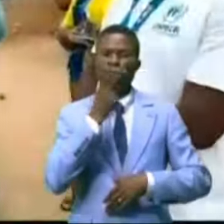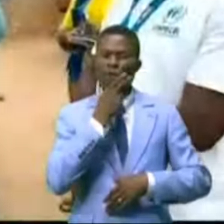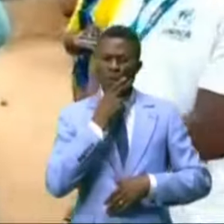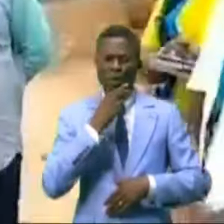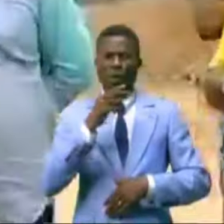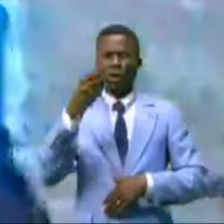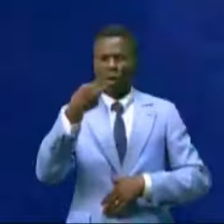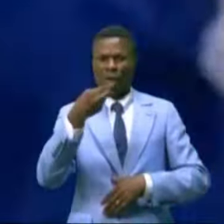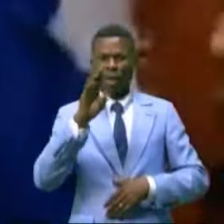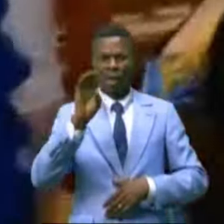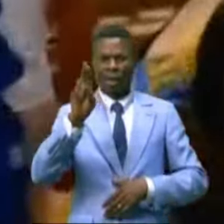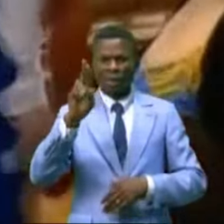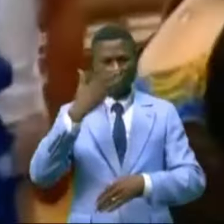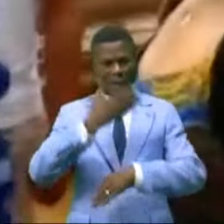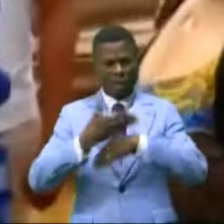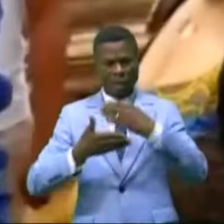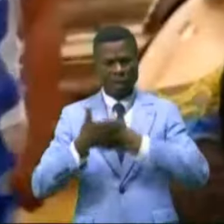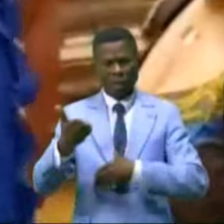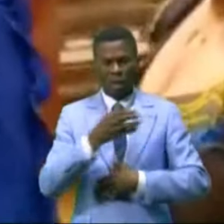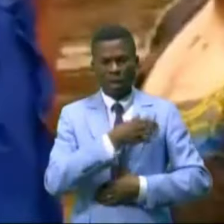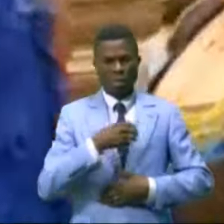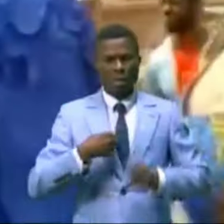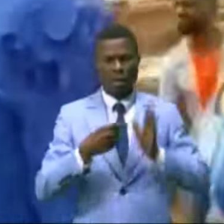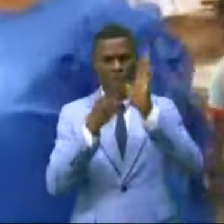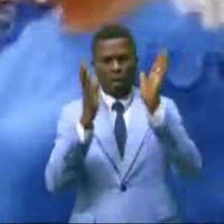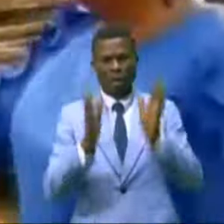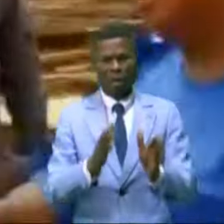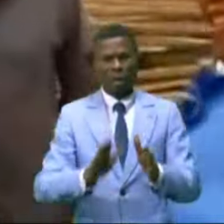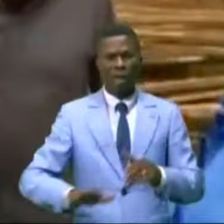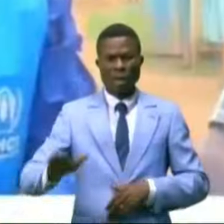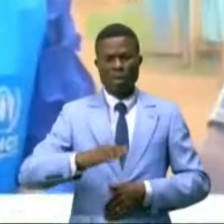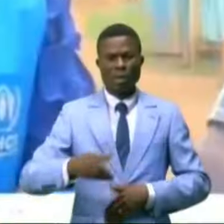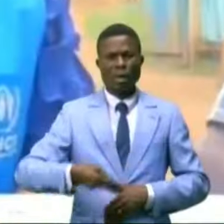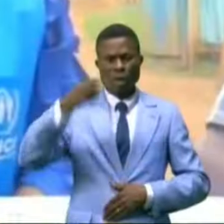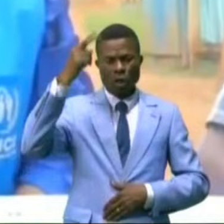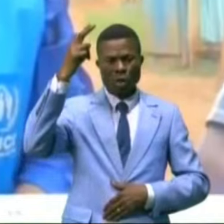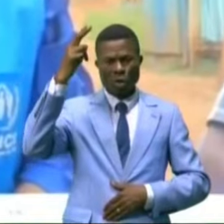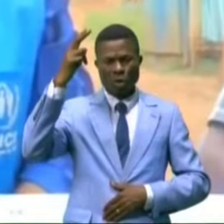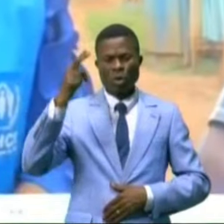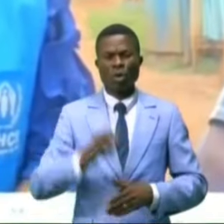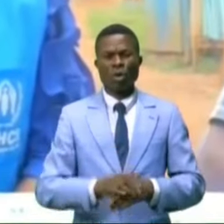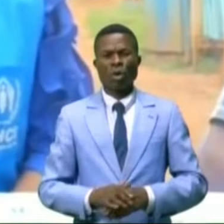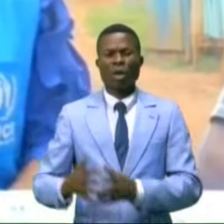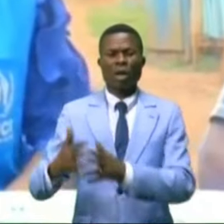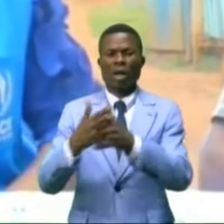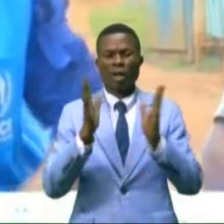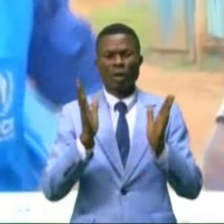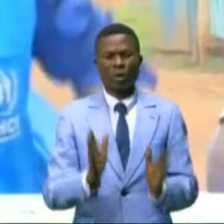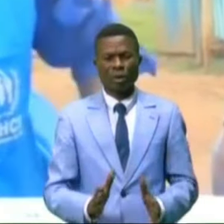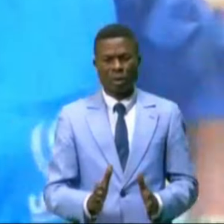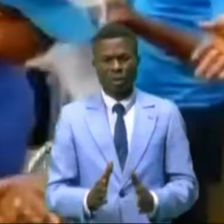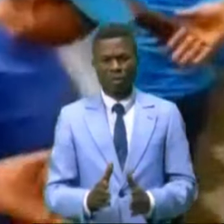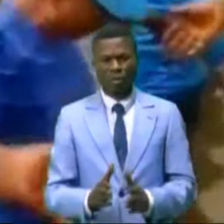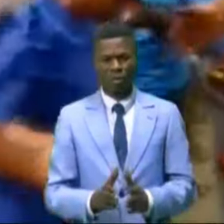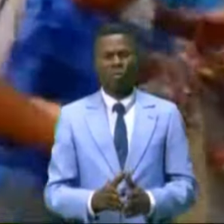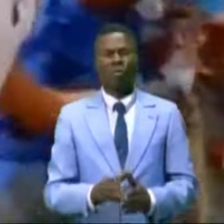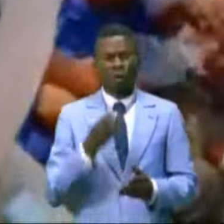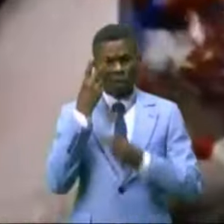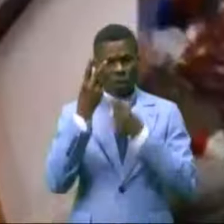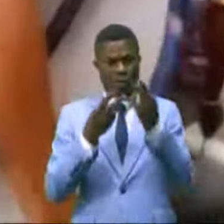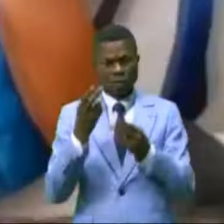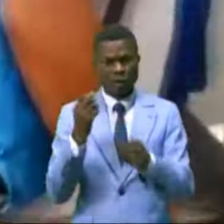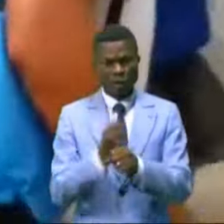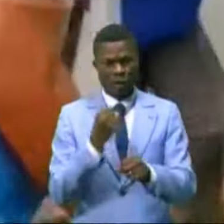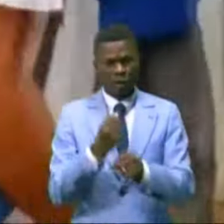cours de construction la représentante pays du Haut Commissariat des Nations Unies pour les réfugiés madame Angèle dikong vient d'effectuer une